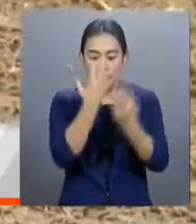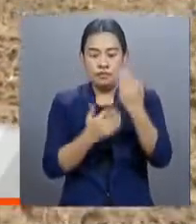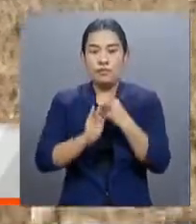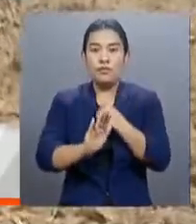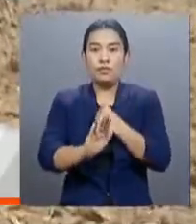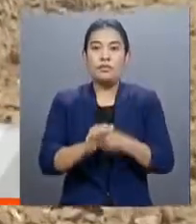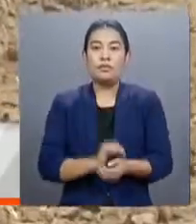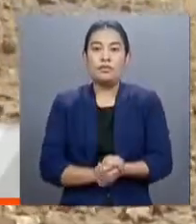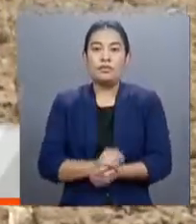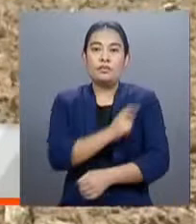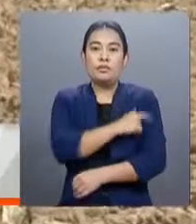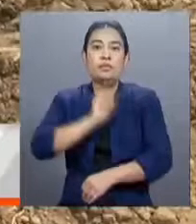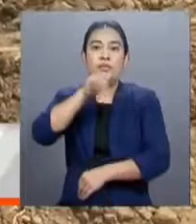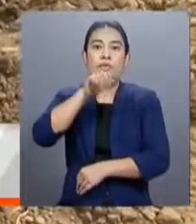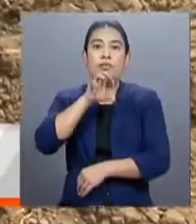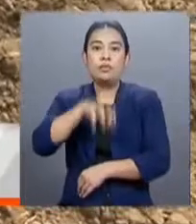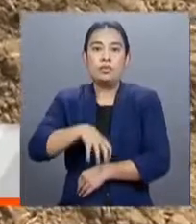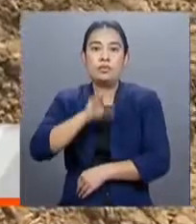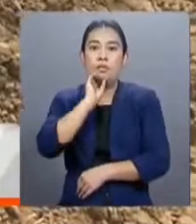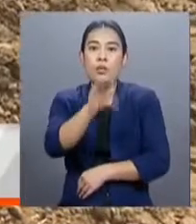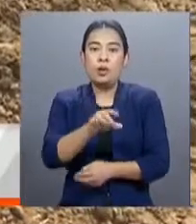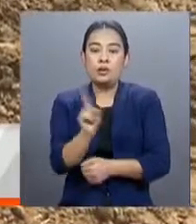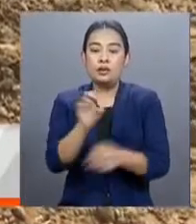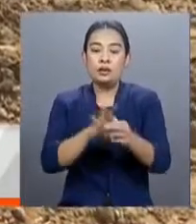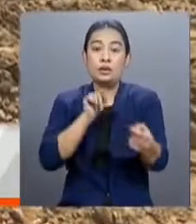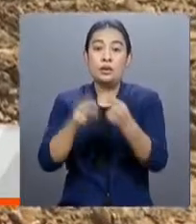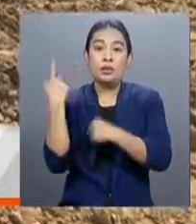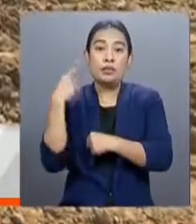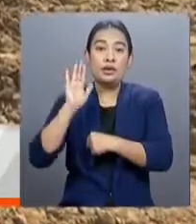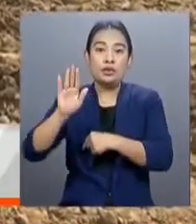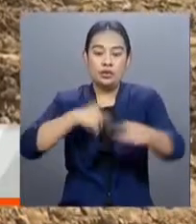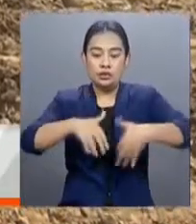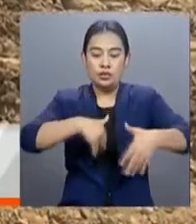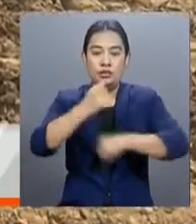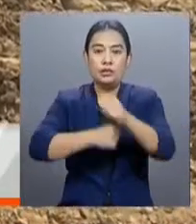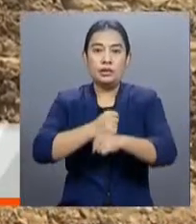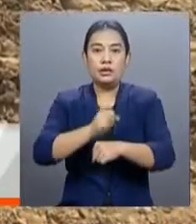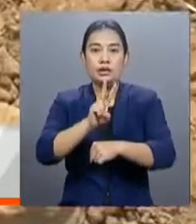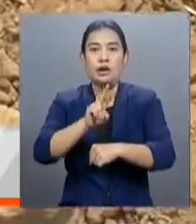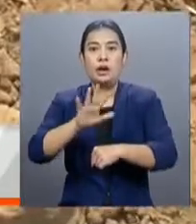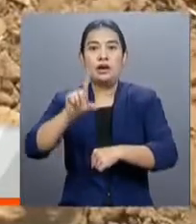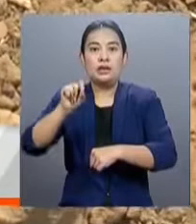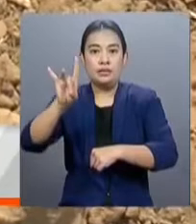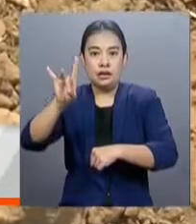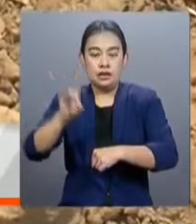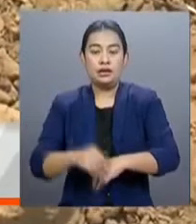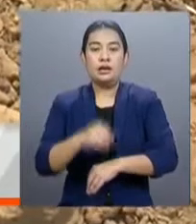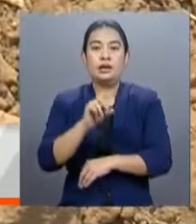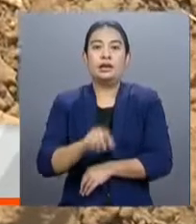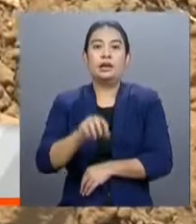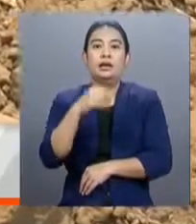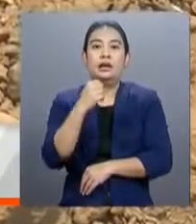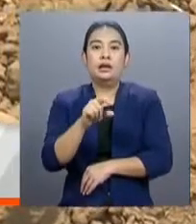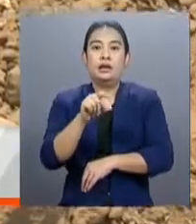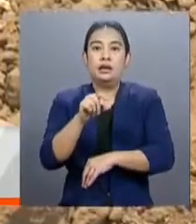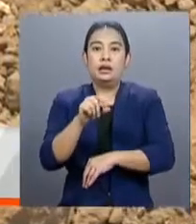องกี่อ้างว่าเป็นพื้นที่สาธารณประโยชน์ของชุมชนตั้งแต่ปี2528เนื้อที่กว่า40ไร่แต่ถูกสำนักง